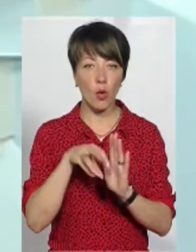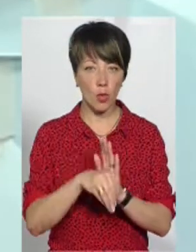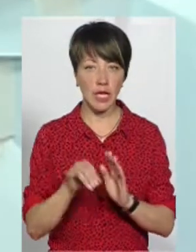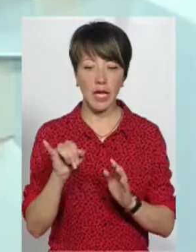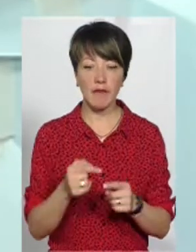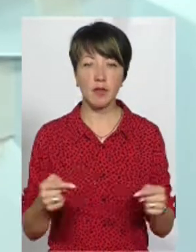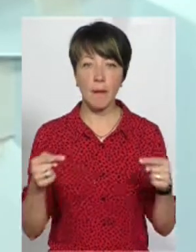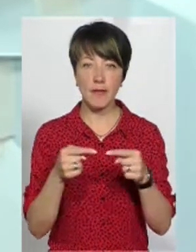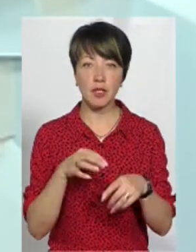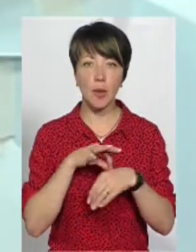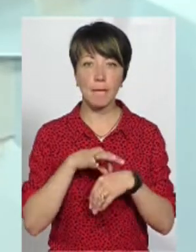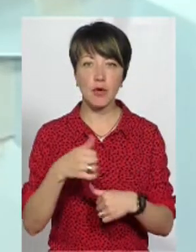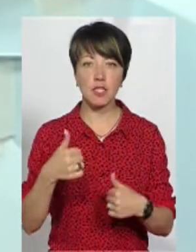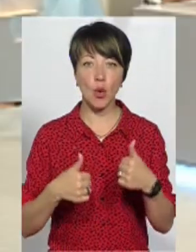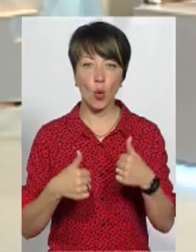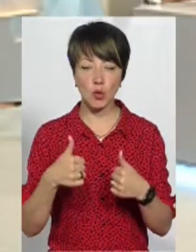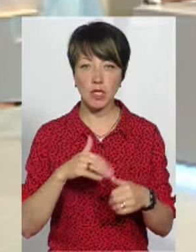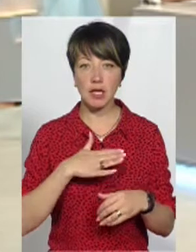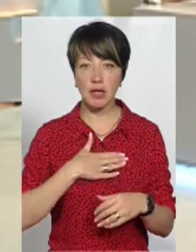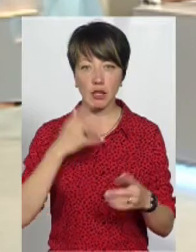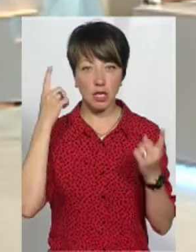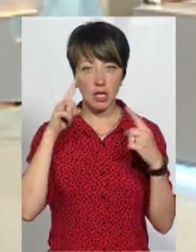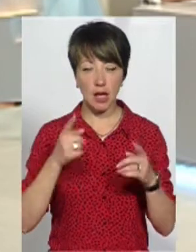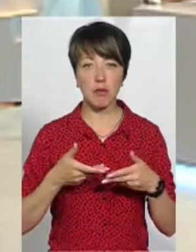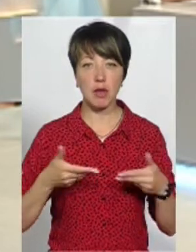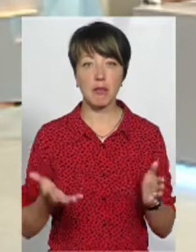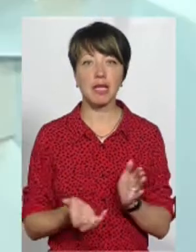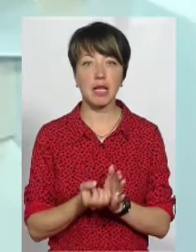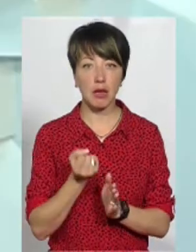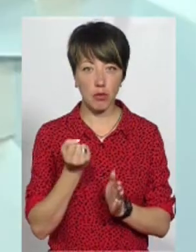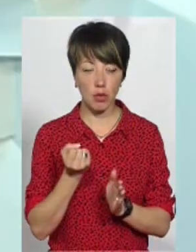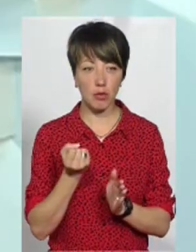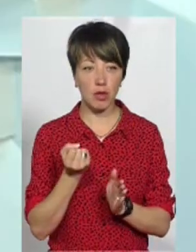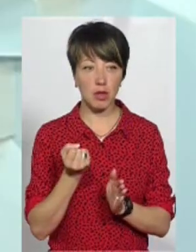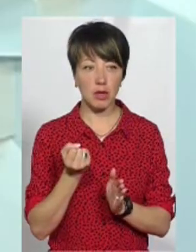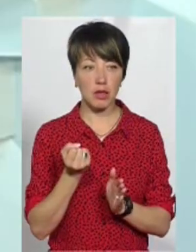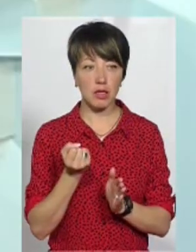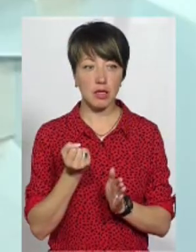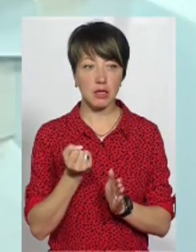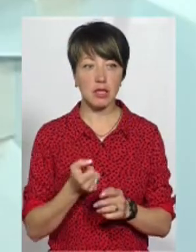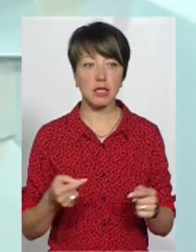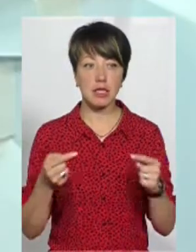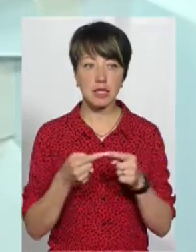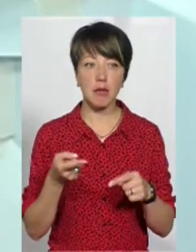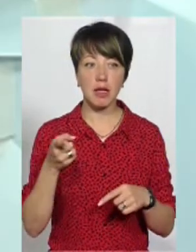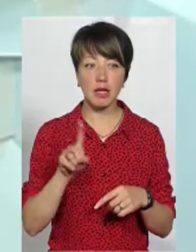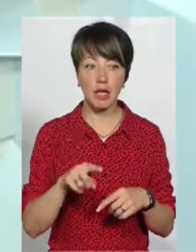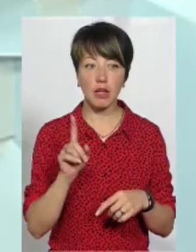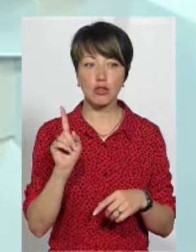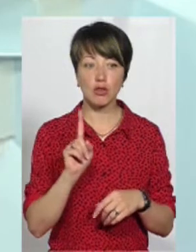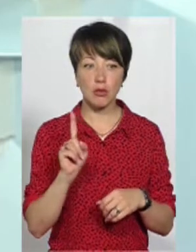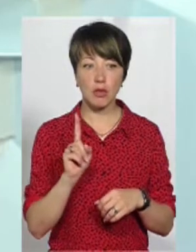і відповідно провести конкурс. Наша ідея, і ми підтримуємо саме те, щоб